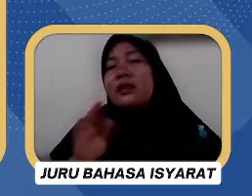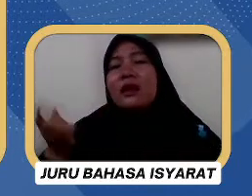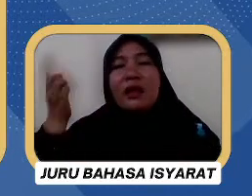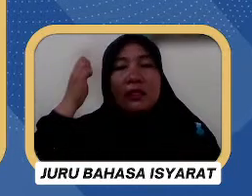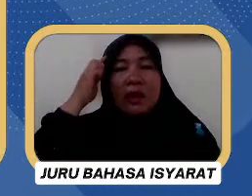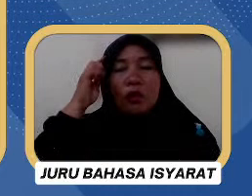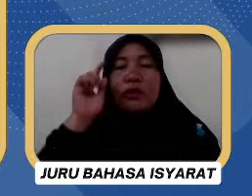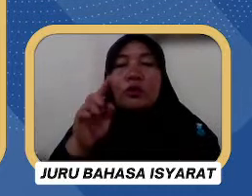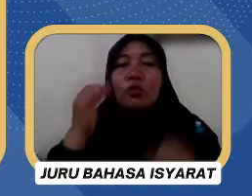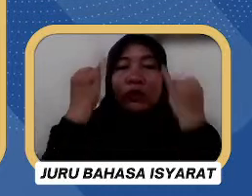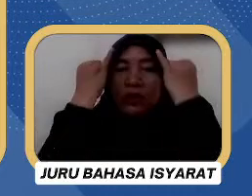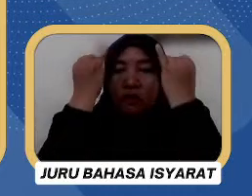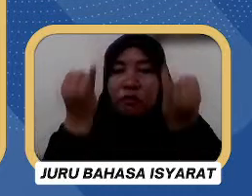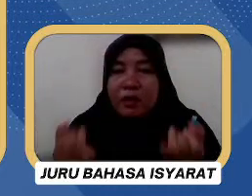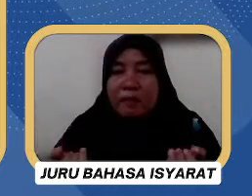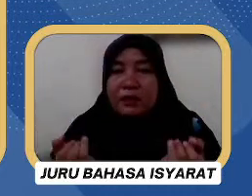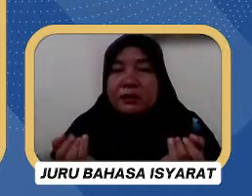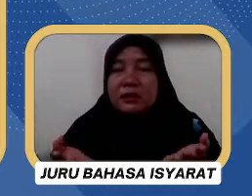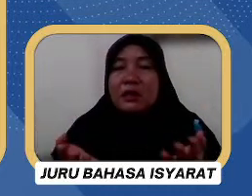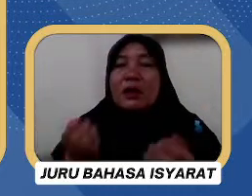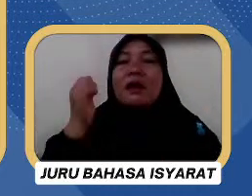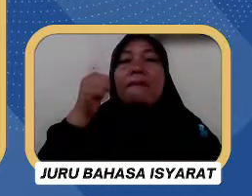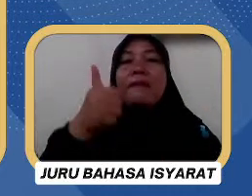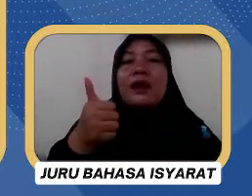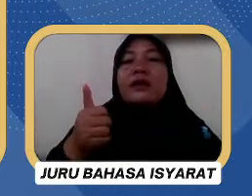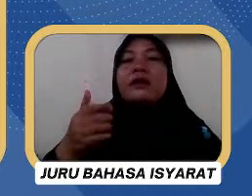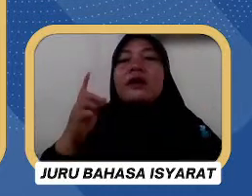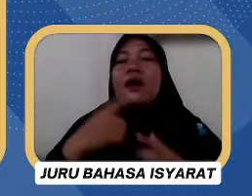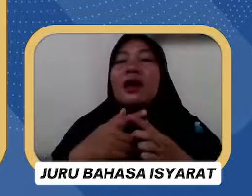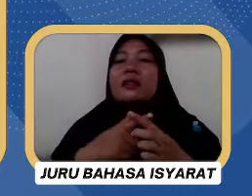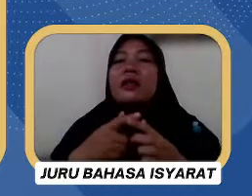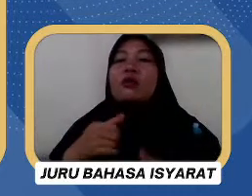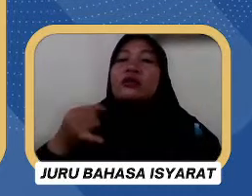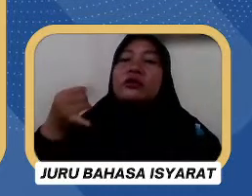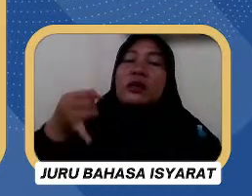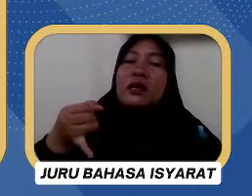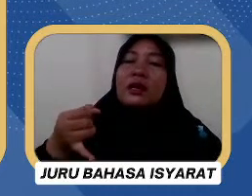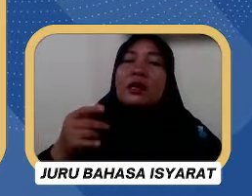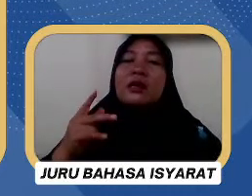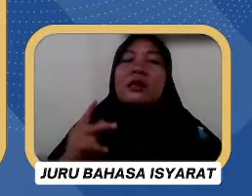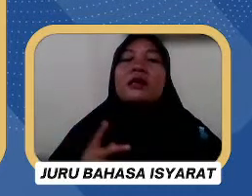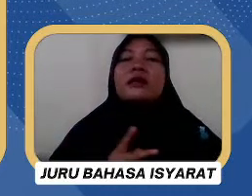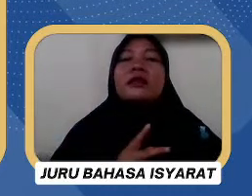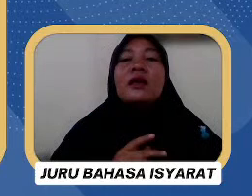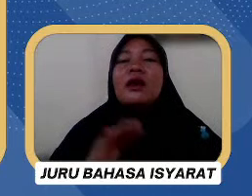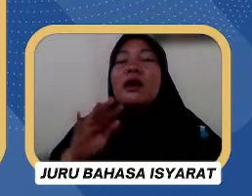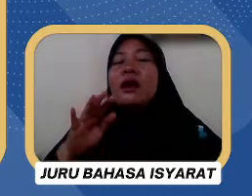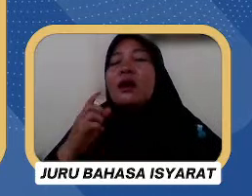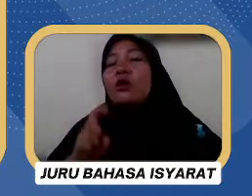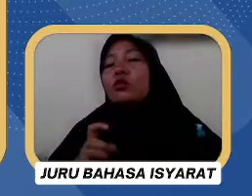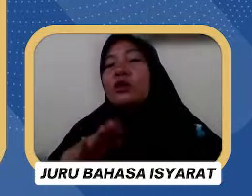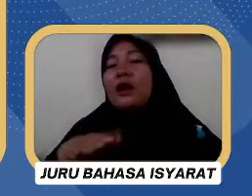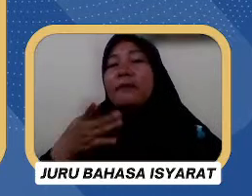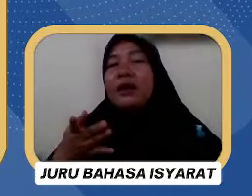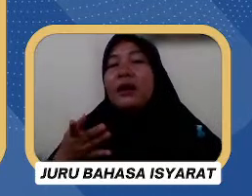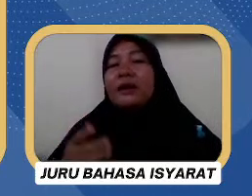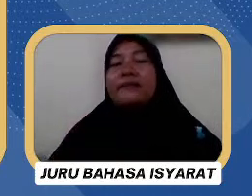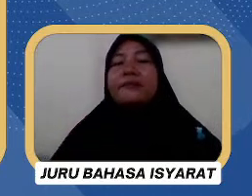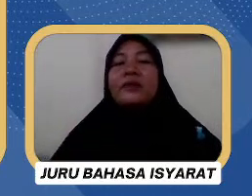pertama adalah spot. Bagaimana kita menemukan ketidakbenaran informasi yang tadi, apa yang harus kita lakukan sebagai individu? Kita